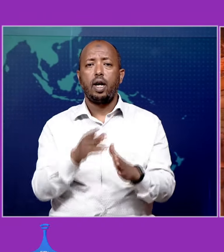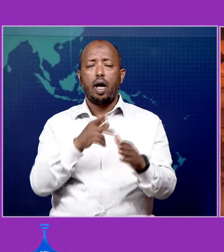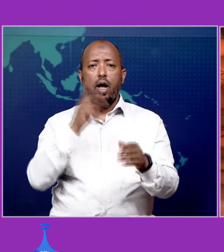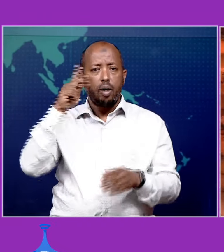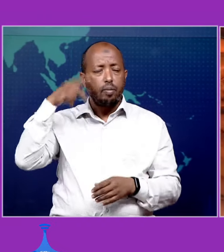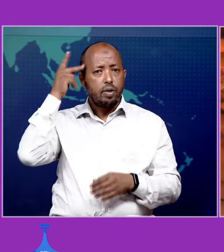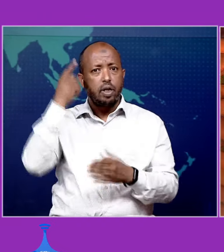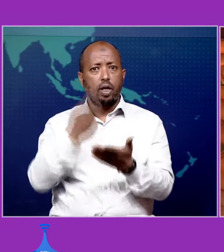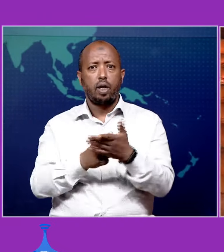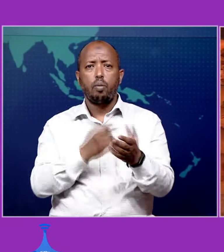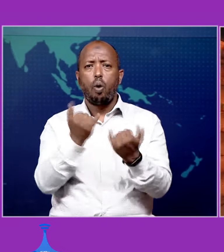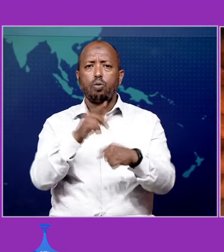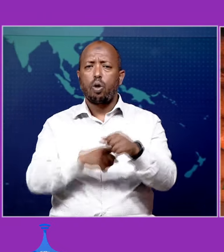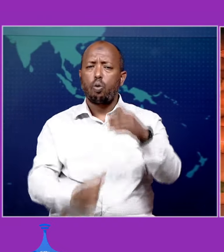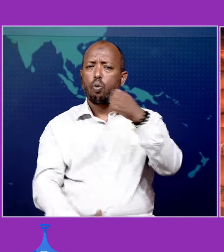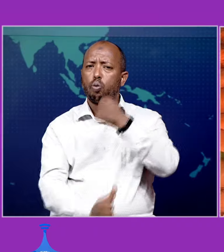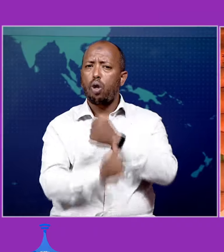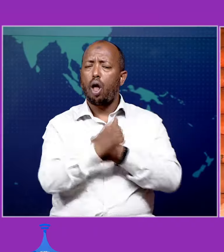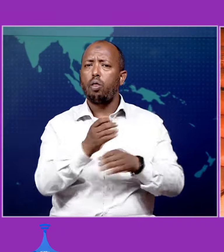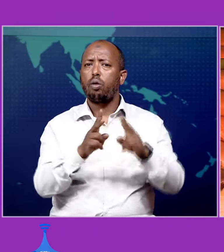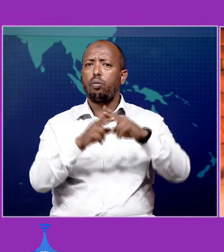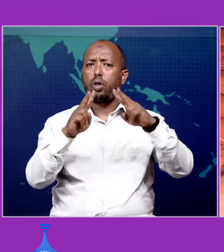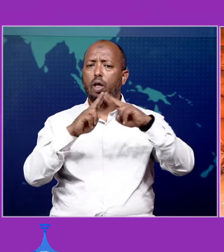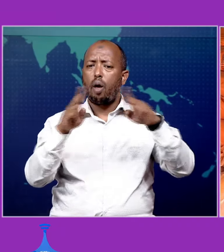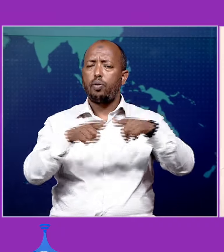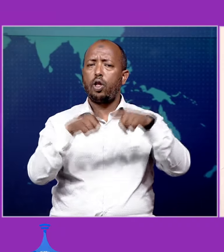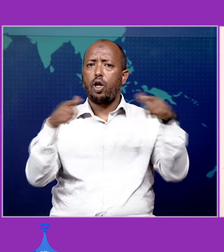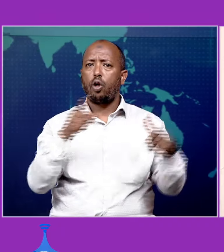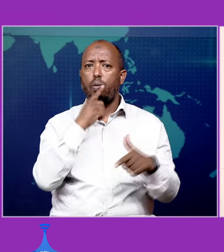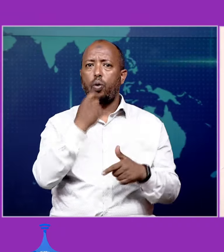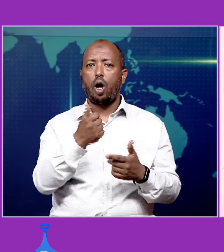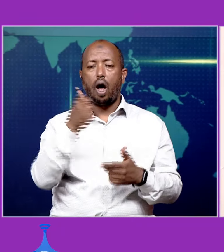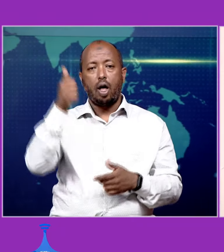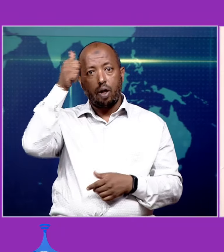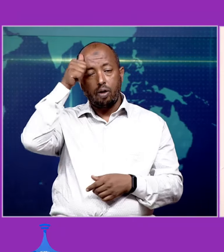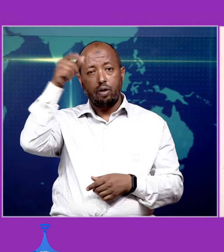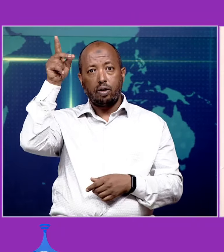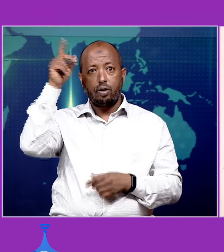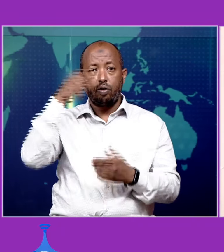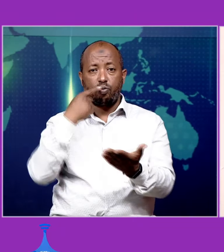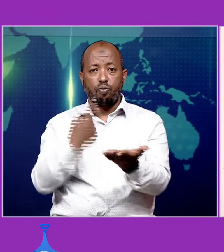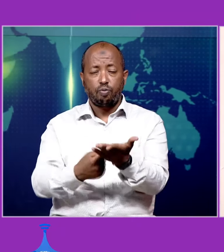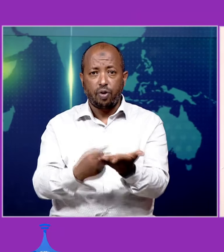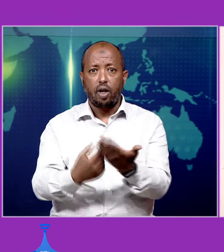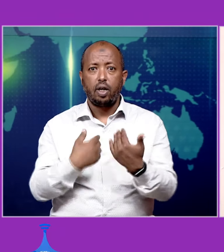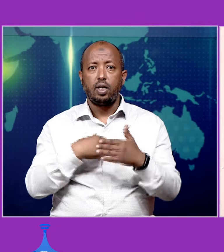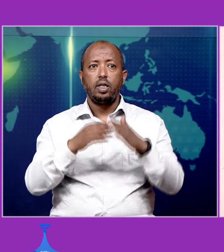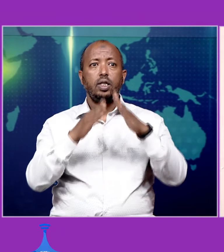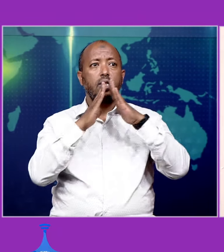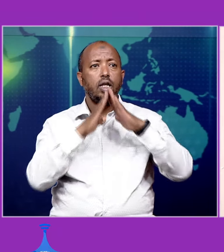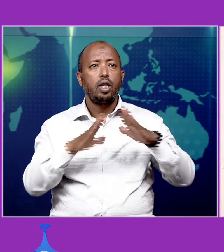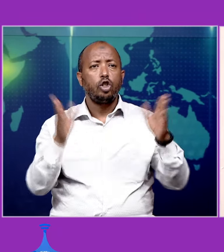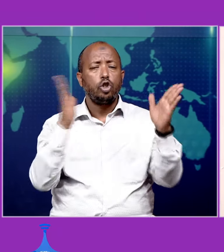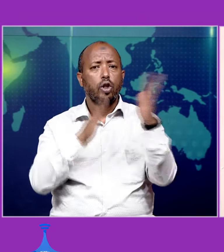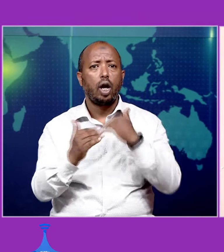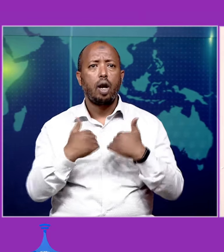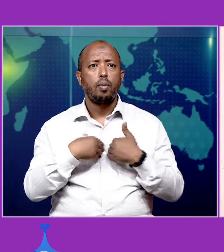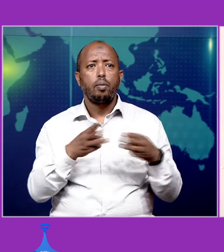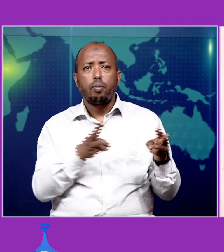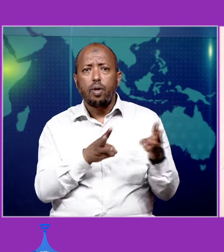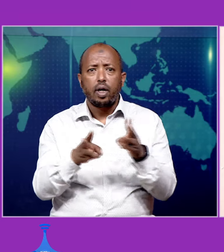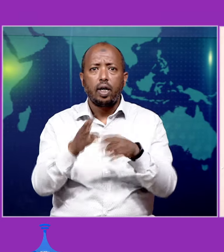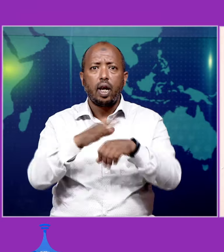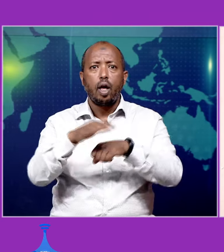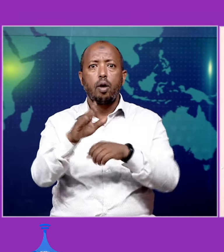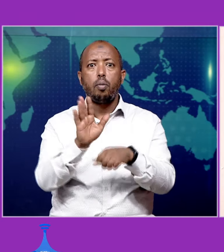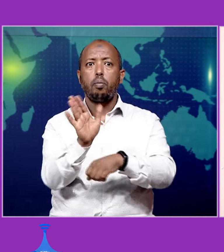Kasekase, Kafunya, Yagodoslem, Ato, the selling the Kumwal. Yes, at Tamwagar, Bellel Bacho, Masumaroch in Nakavioch,